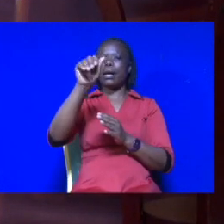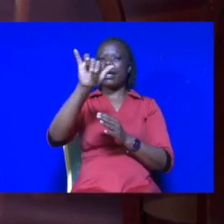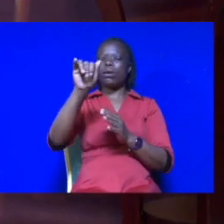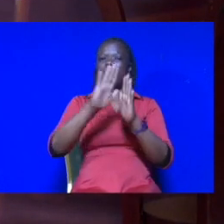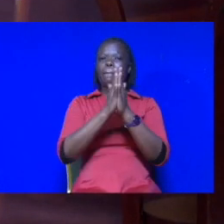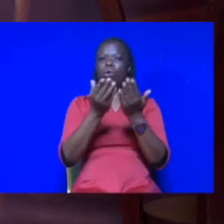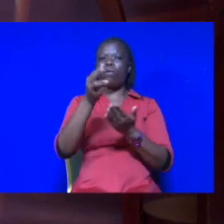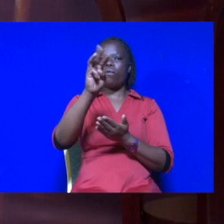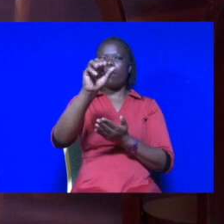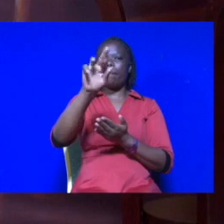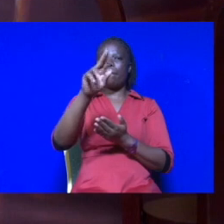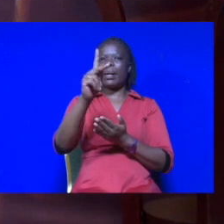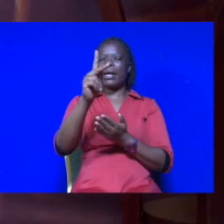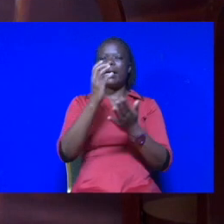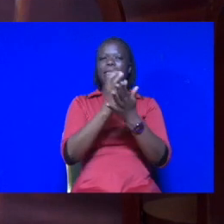cha